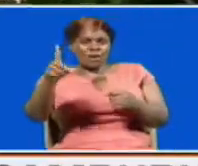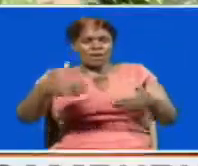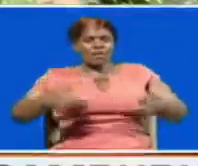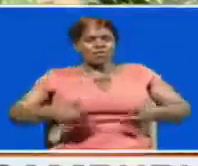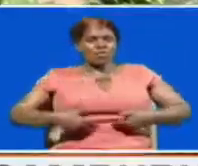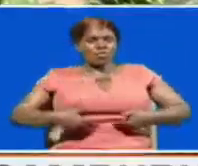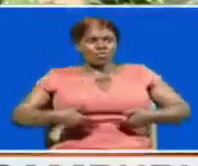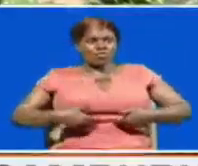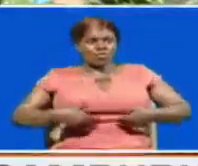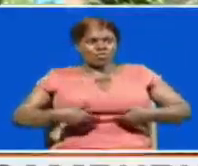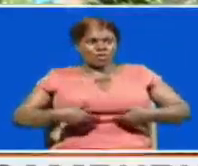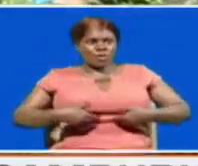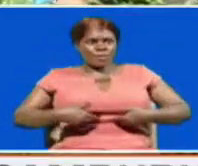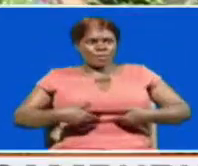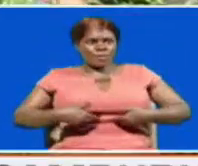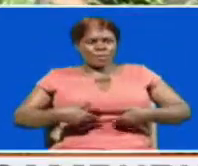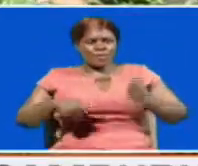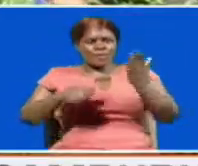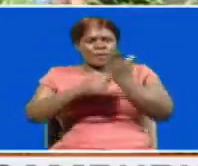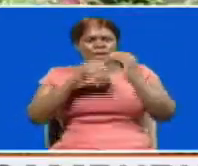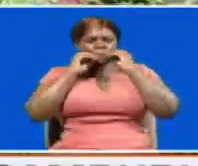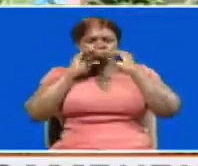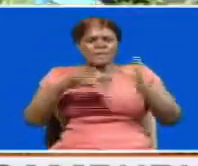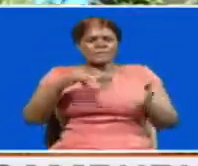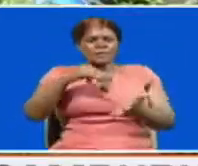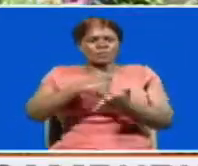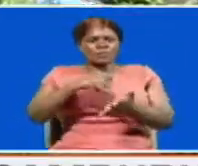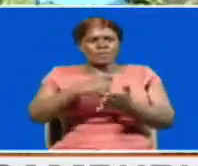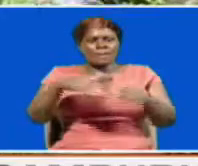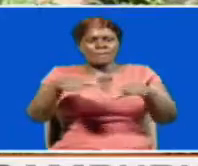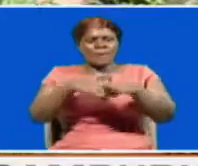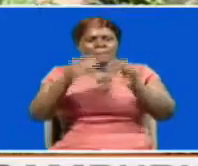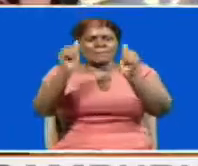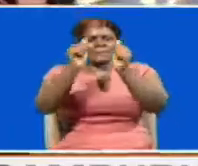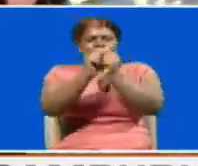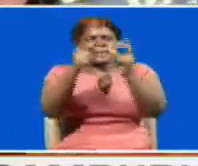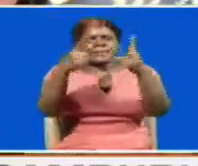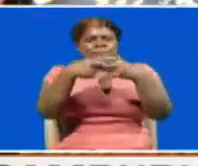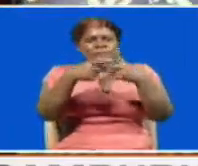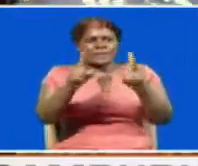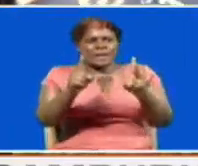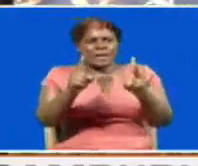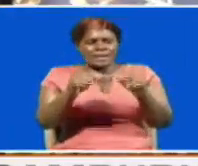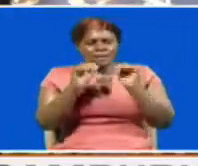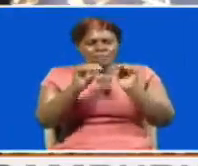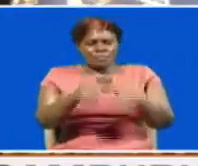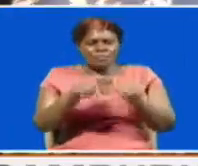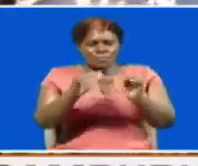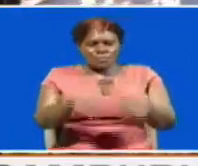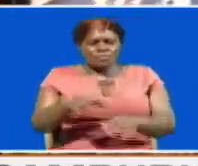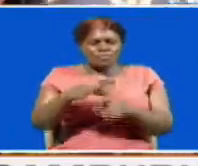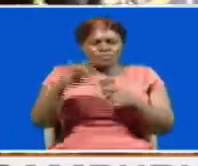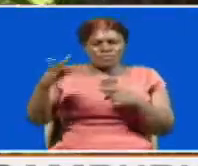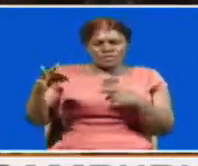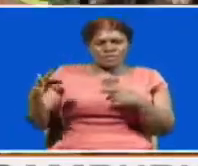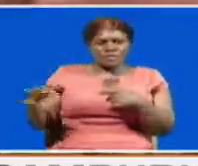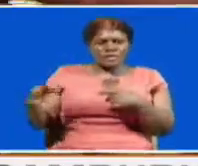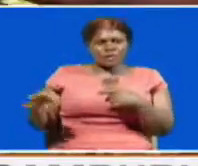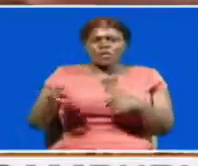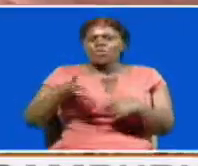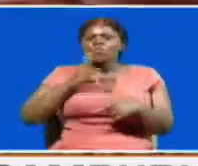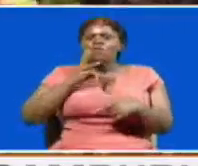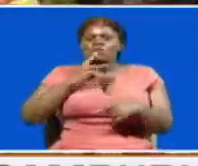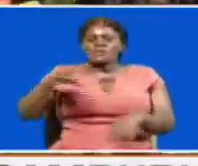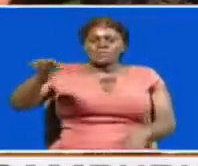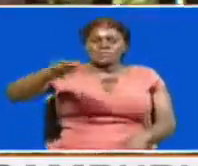vijana kwa jina Baraka ambacho kinajumuisha wanachama 10 kimeanzisha mfumo wa kilimo cha mboga zinazomwagiliwa